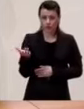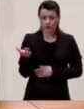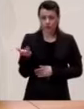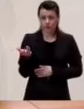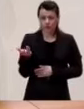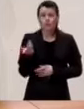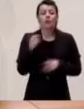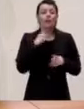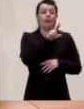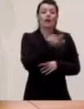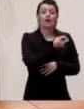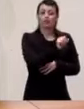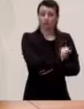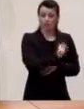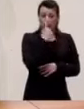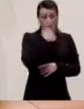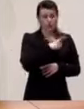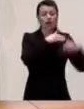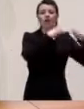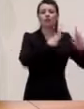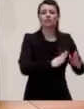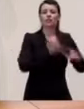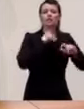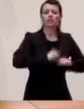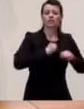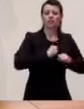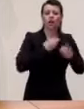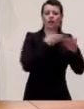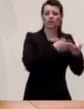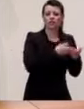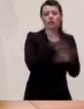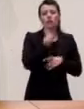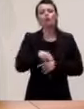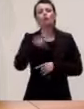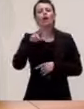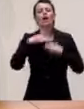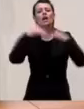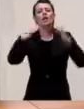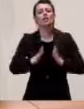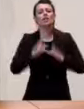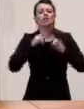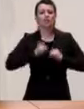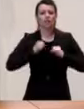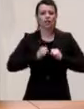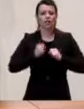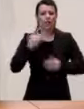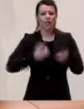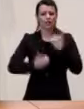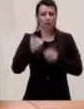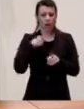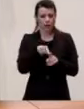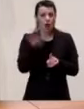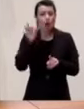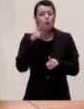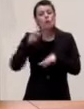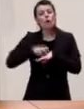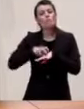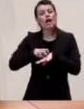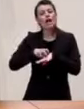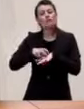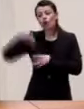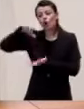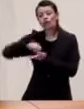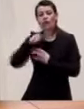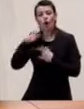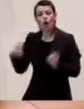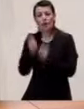nelle residenze sanitarie assistenziali che nelle residenze sanitarie per disabili. La consol sanitaria e il medico della sala operativa sono tenuti a